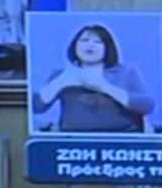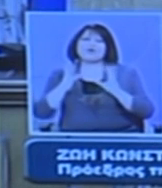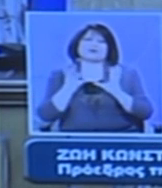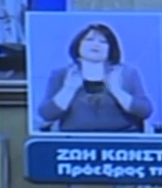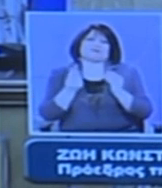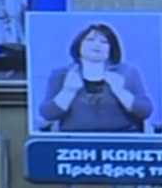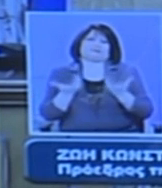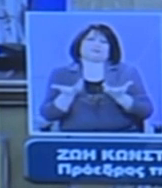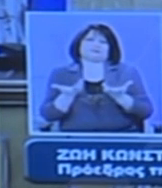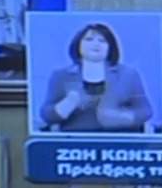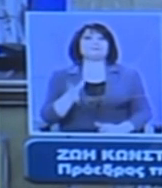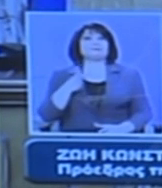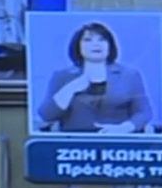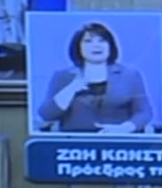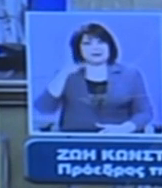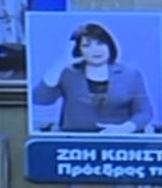καταρακτωδης